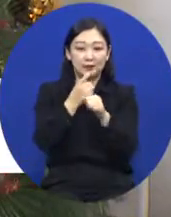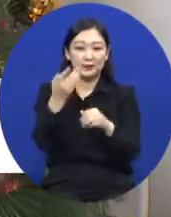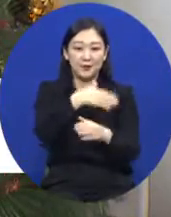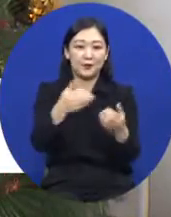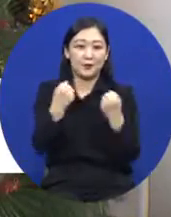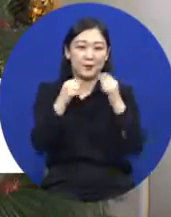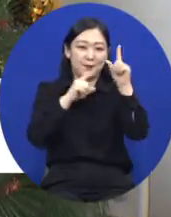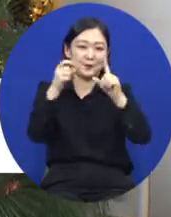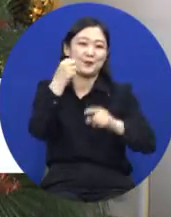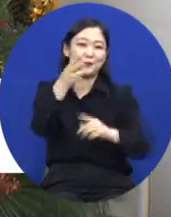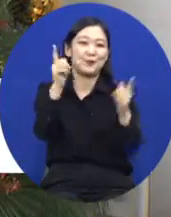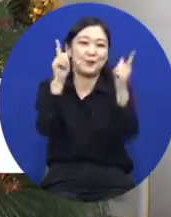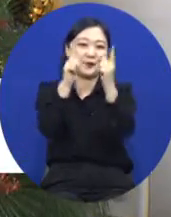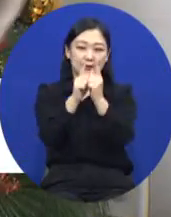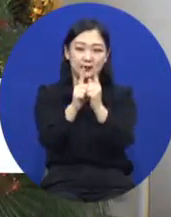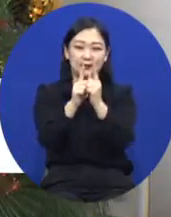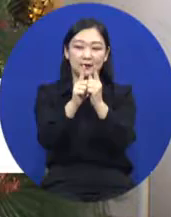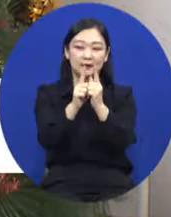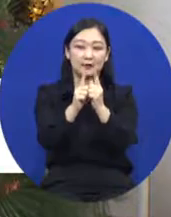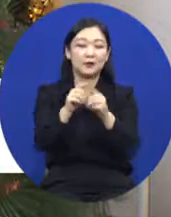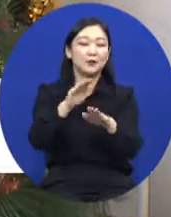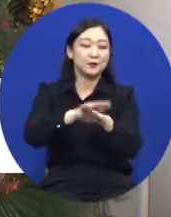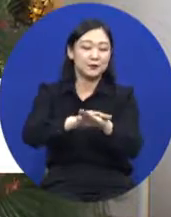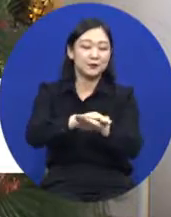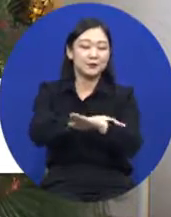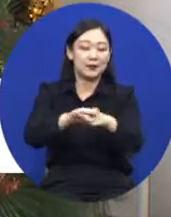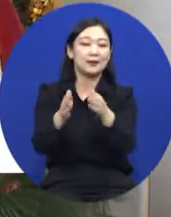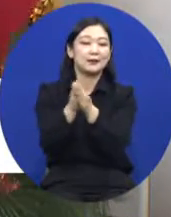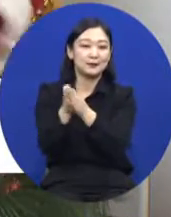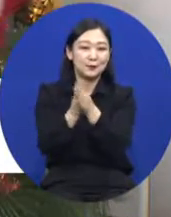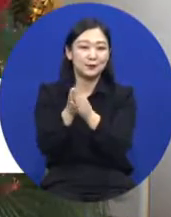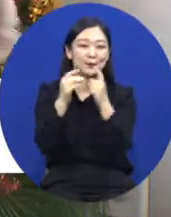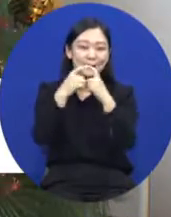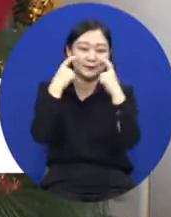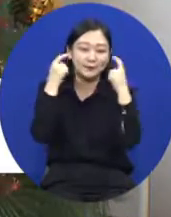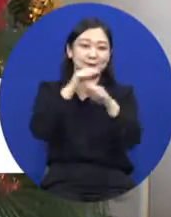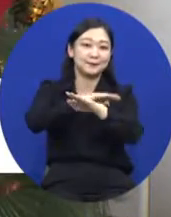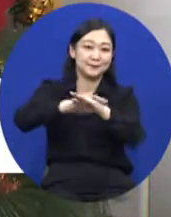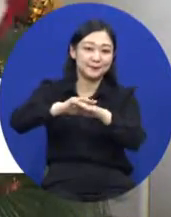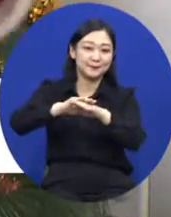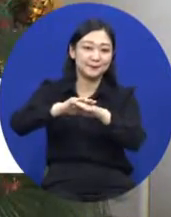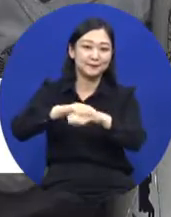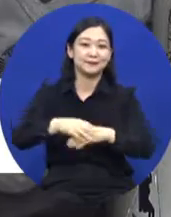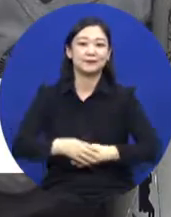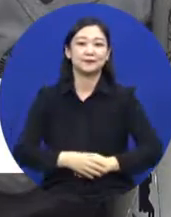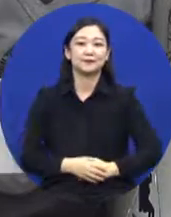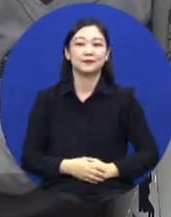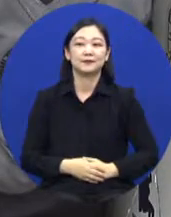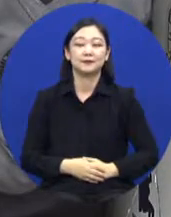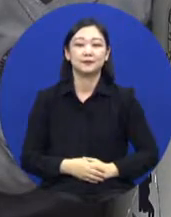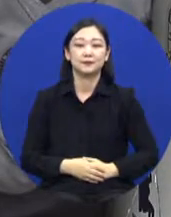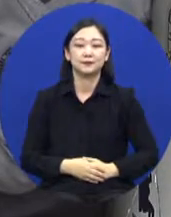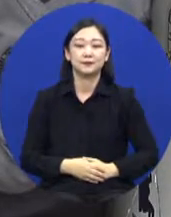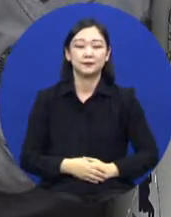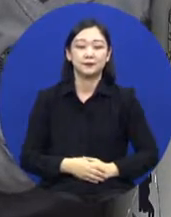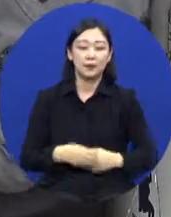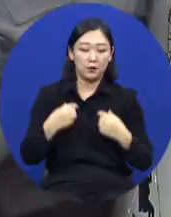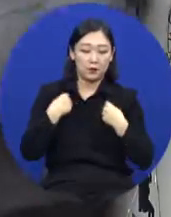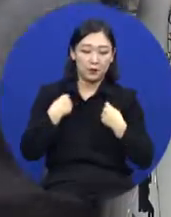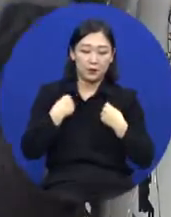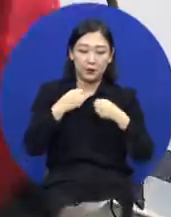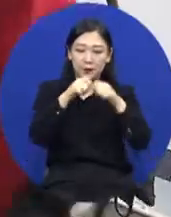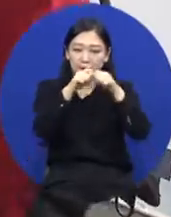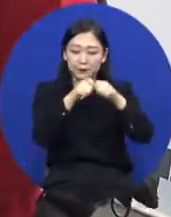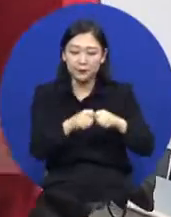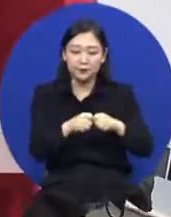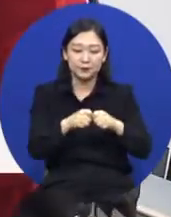모습으로 또 만나요. 손도 잘 씻고 마스크도 잘 쓰고. 산타 복장과 장식으로